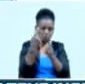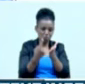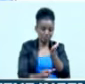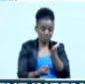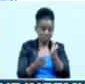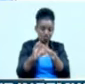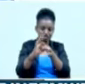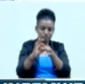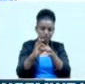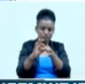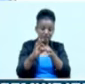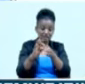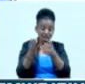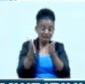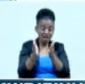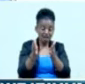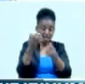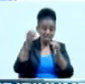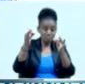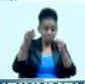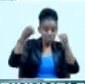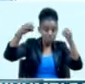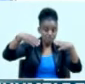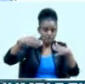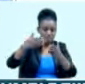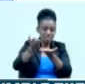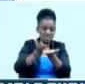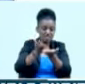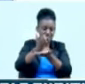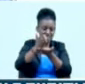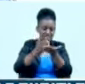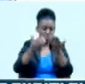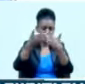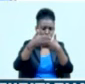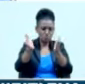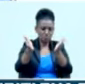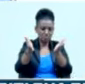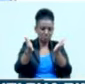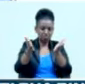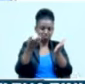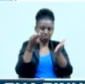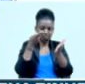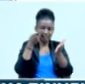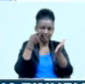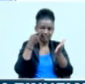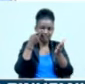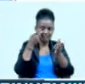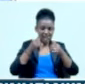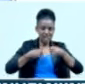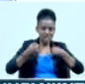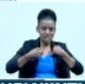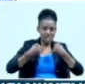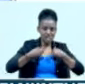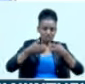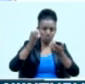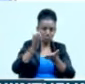n'izindi nzego n'ukurushaho gufatanya nazo kubera ko icyagaragaye nuko iyo serivisi zimwe zifunguwe abantu basa naho birara bakavuga batingira ngo